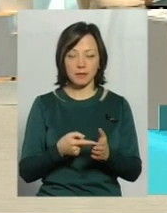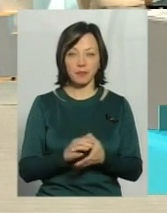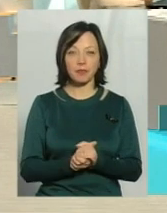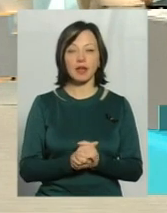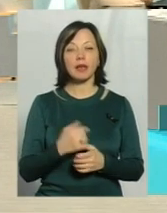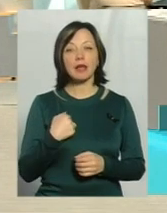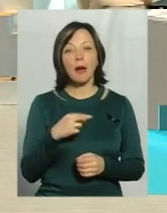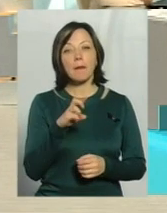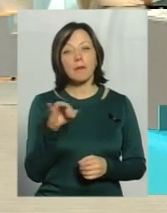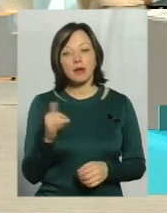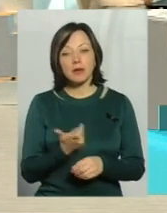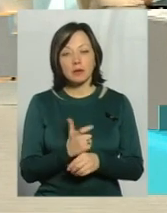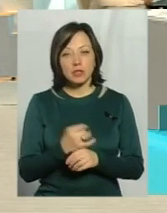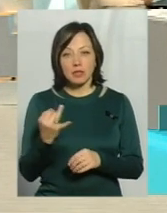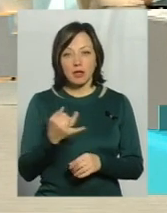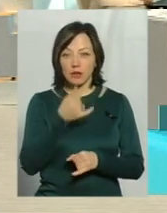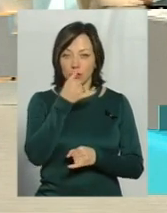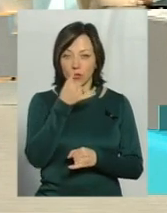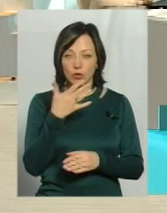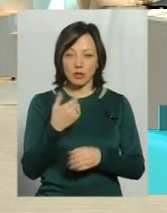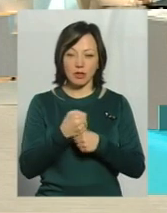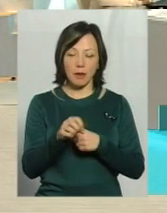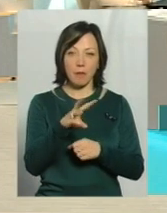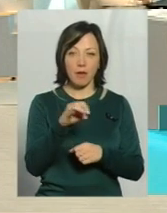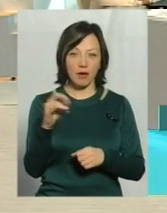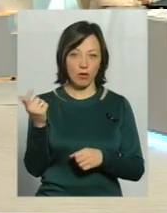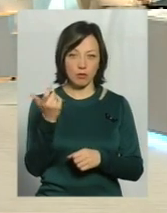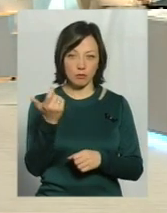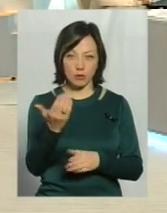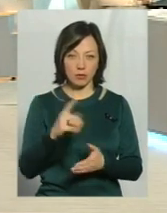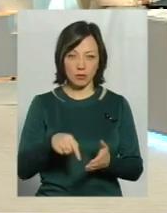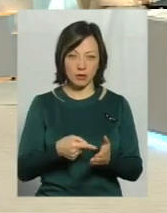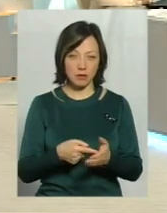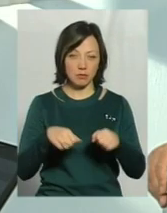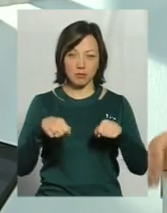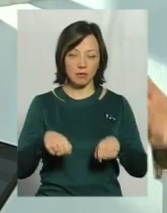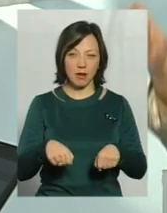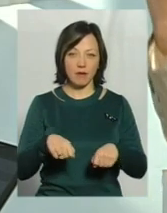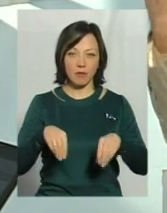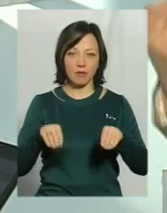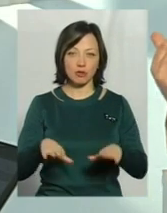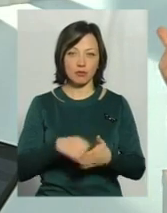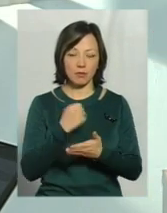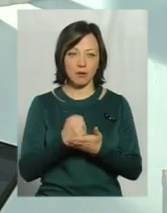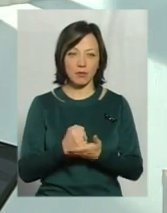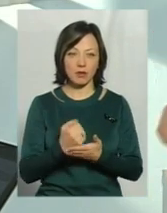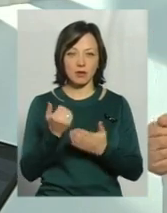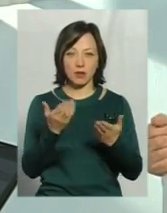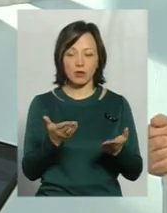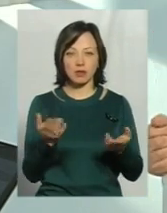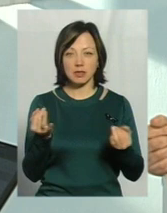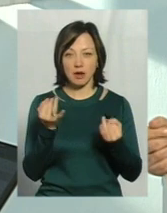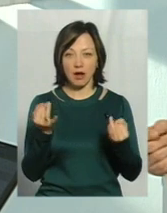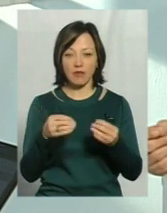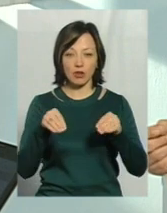був зацікавлений, але я не можу, мерія, він є господар, він вправі сам приймати рішення. Якщо буде, скажімо, для нього якесь